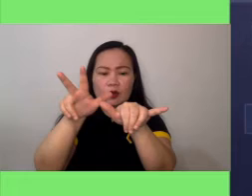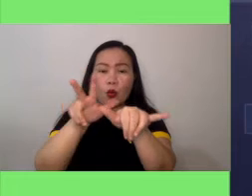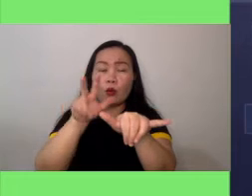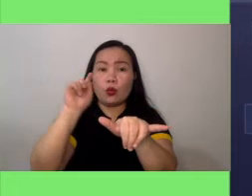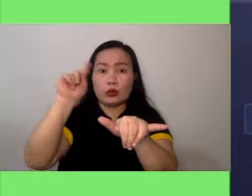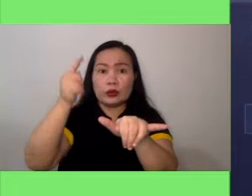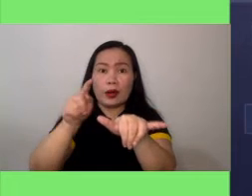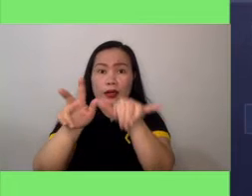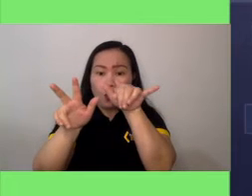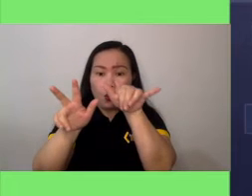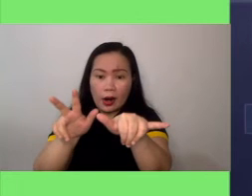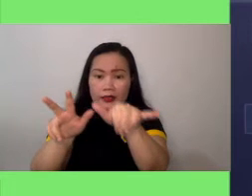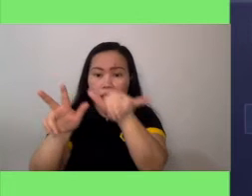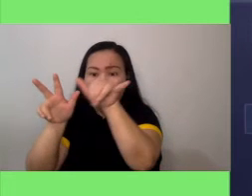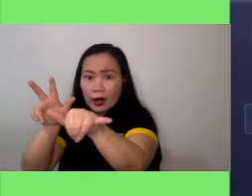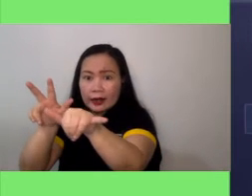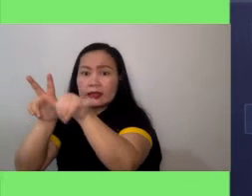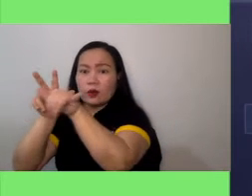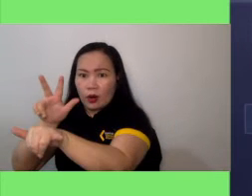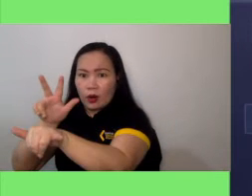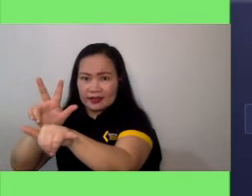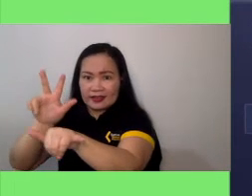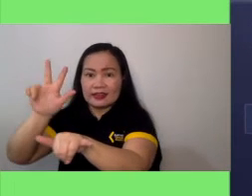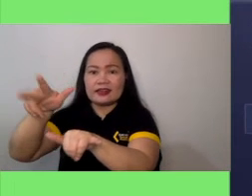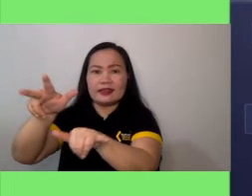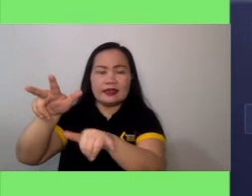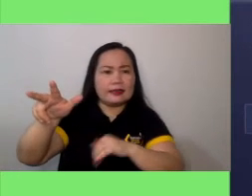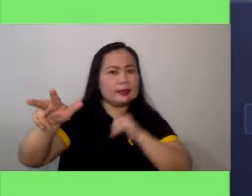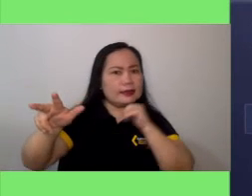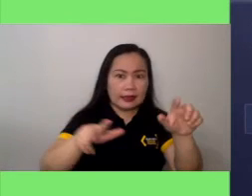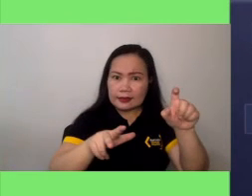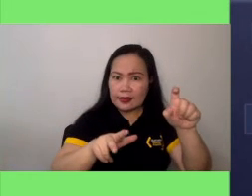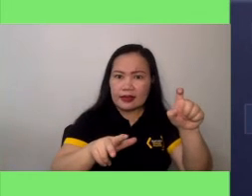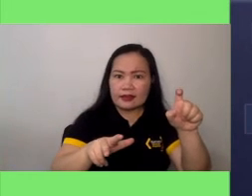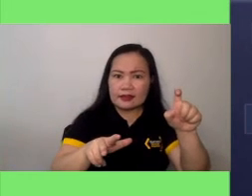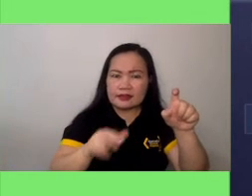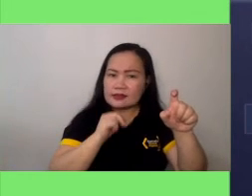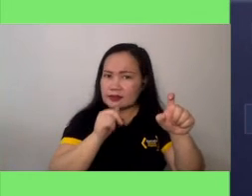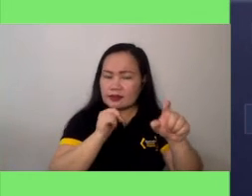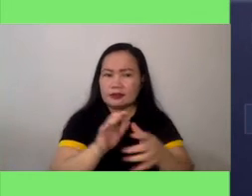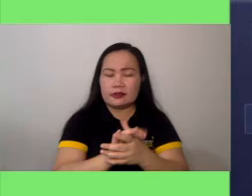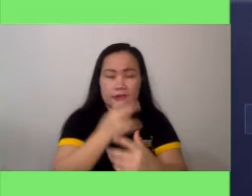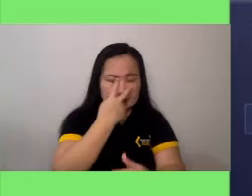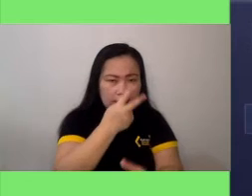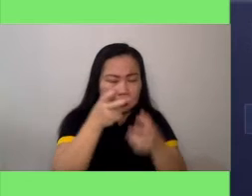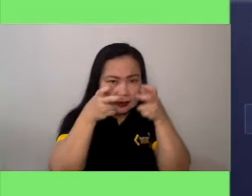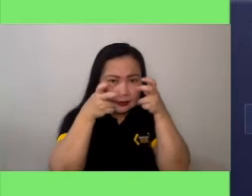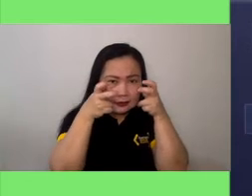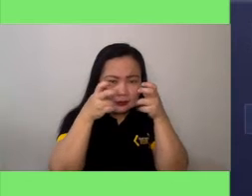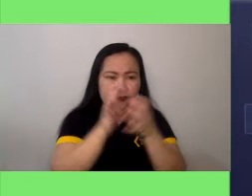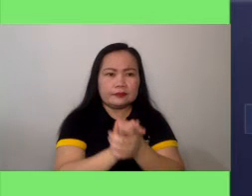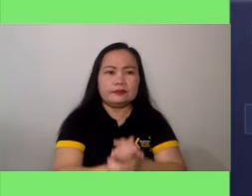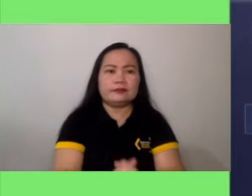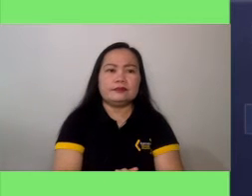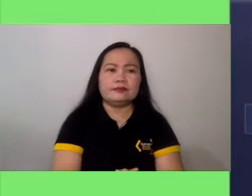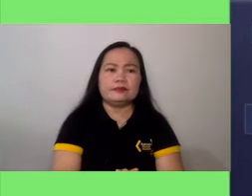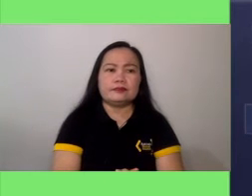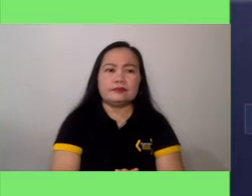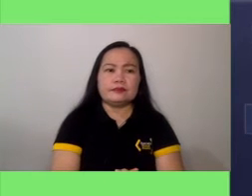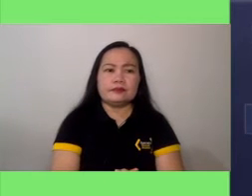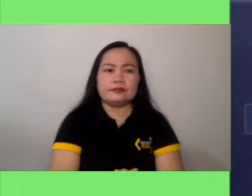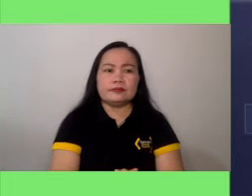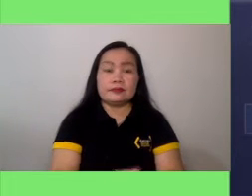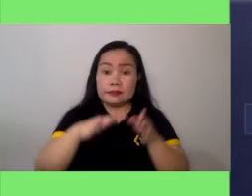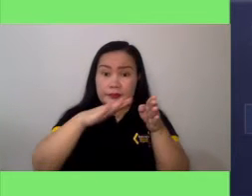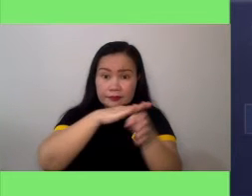So, wag mo siyang i-multiply, nag-multiply ka muna, tapos tsaka mo ni-raise. Kasi si x, ito, yung 3, hindi niya